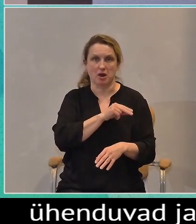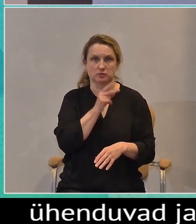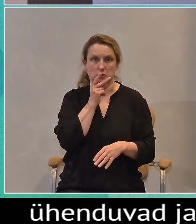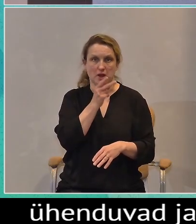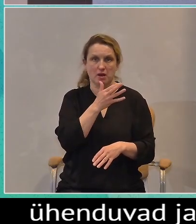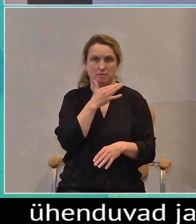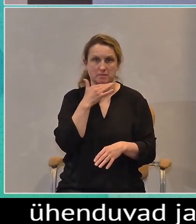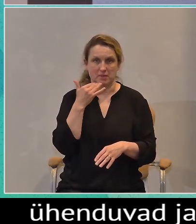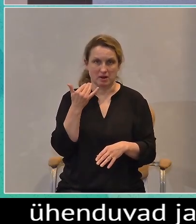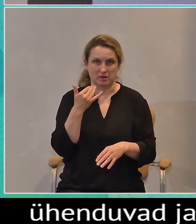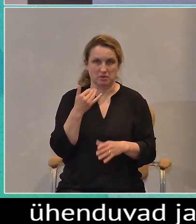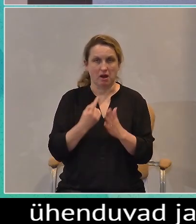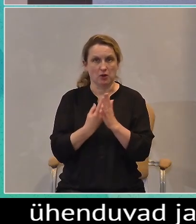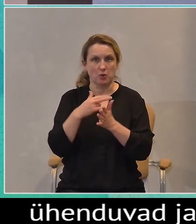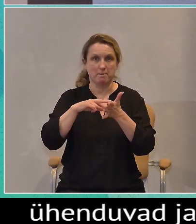taheti 6 kuu pealt näha.